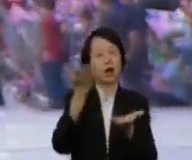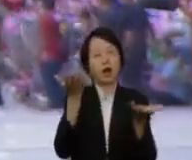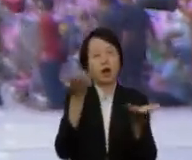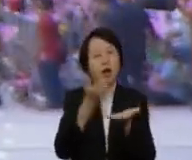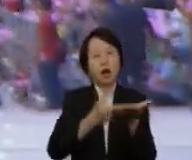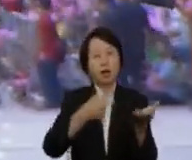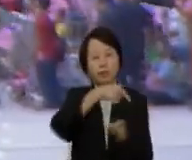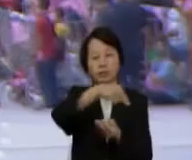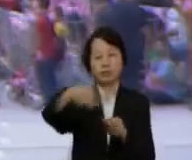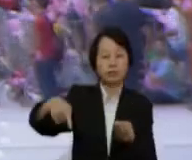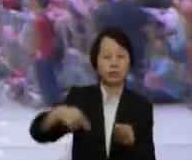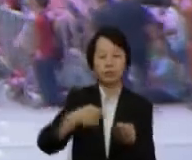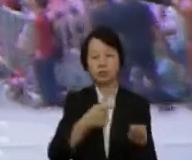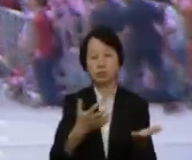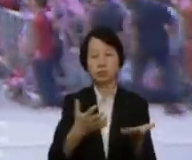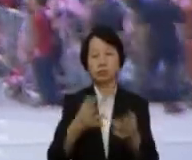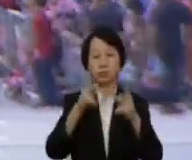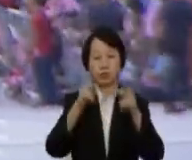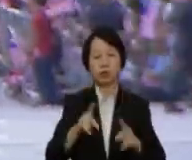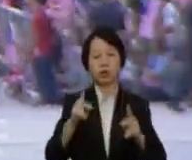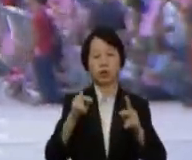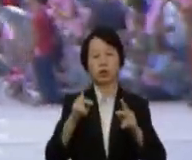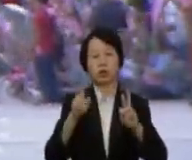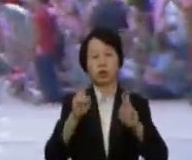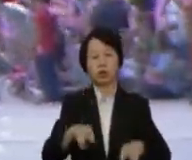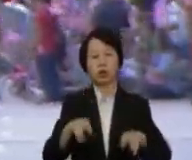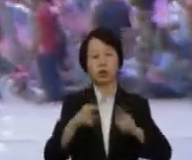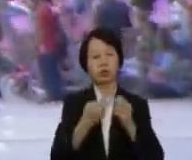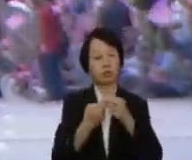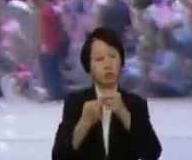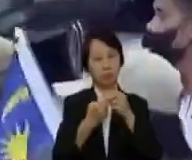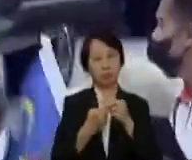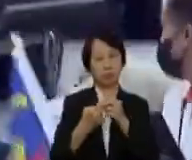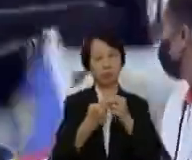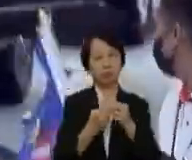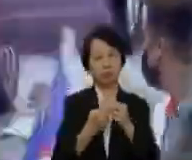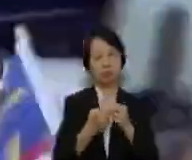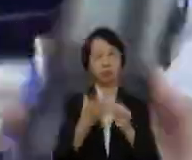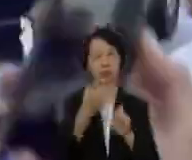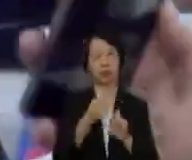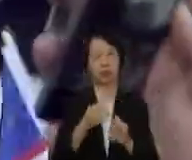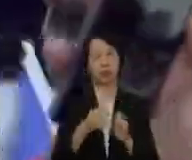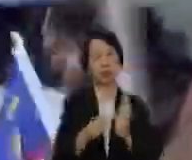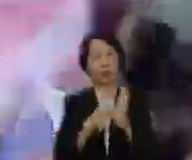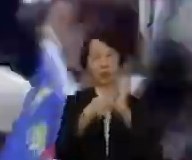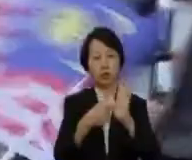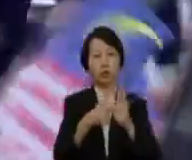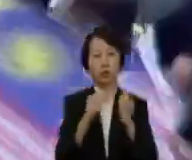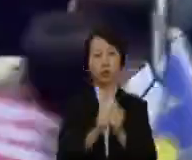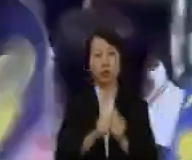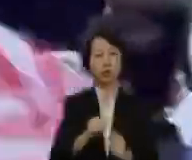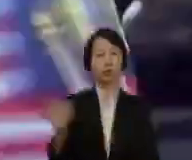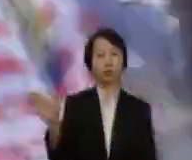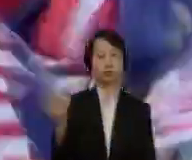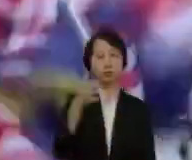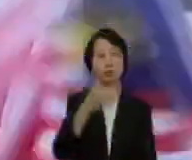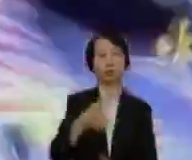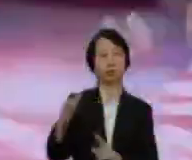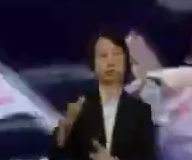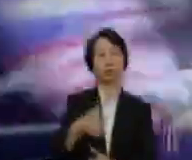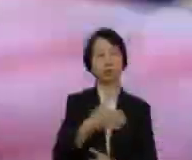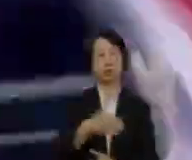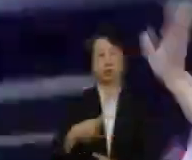saja situasi sekalipun, rakyat Malaysia terus bersatu padu, dan keterujaan itu digambarkan dengan kibaran Jalur